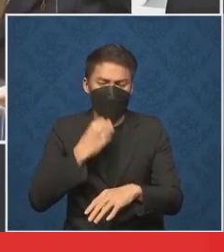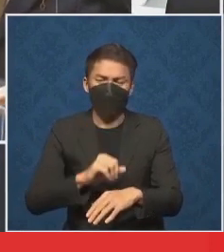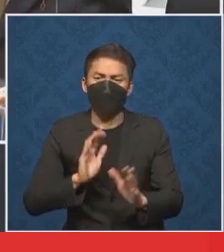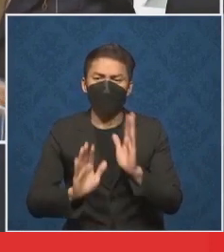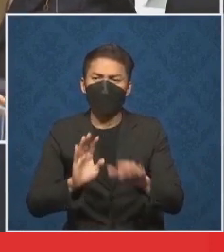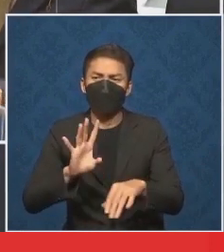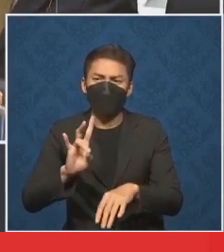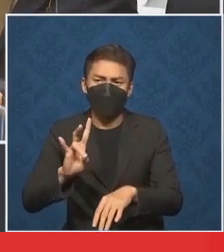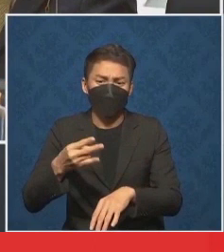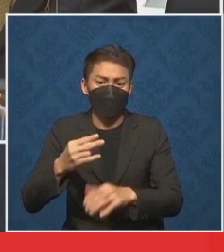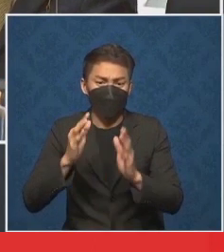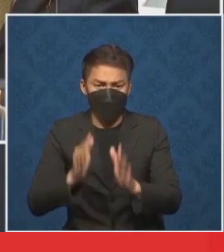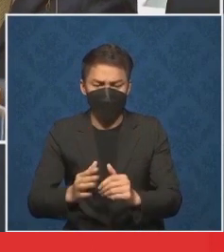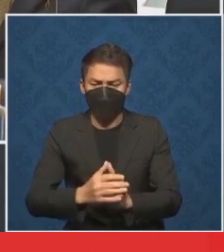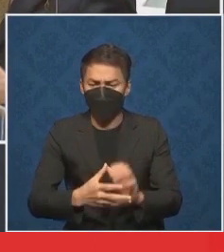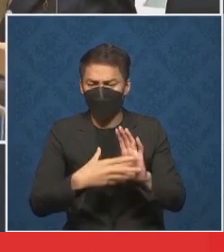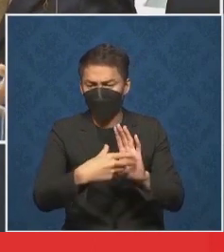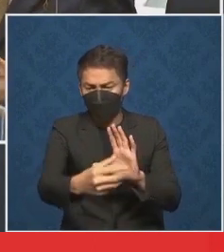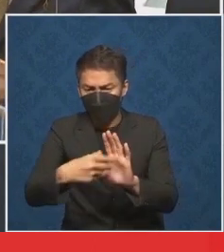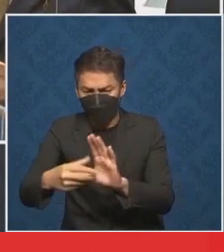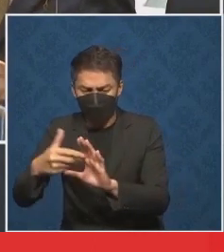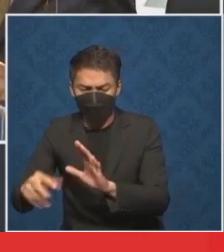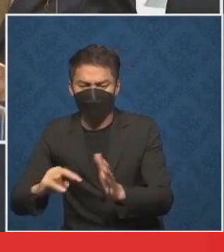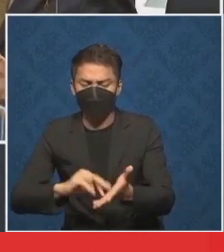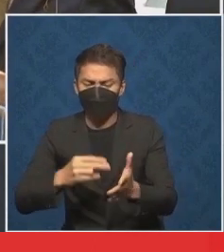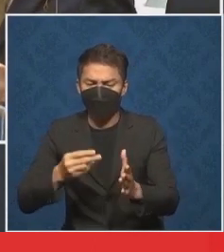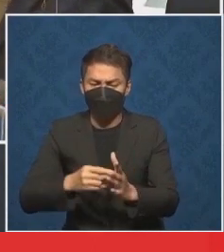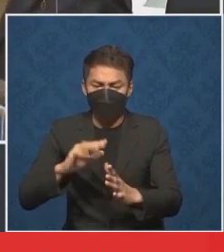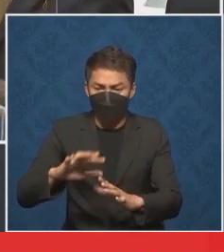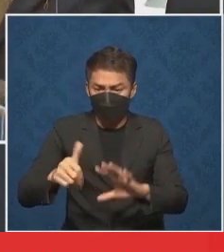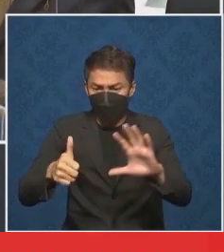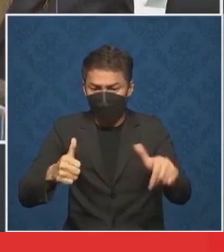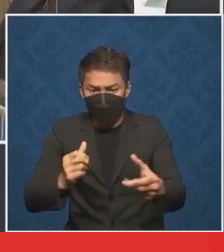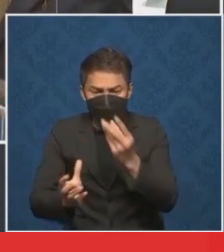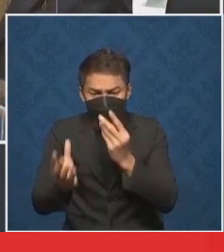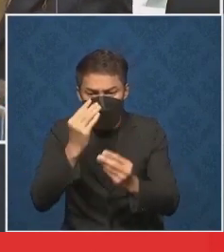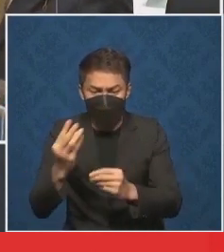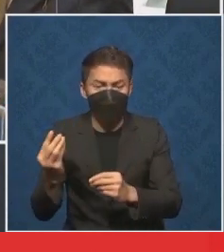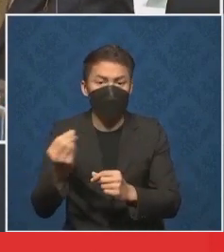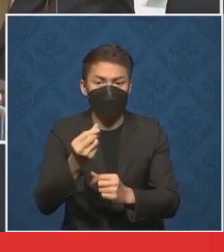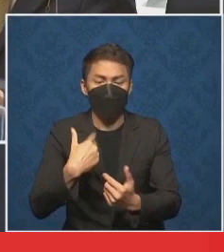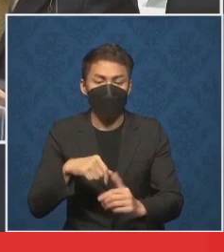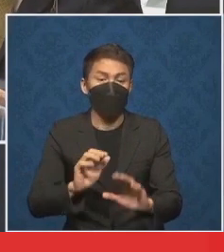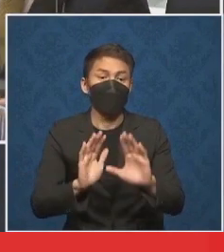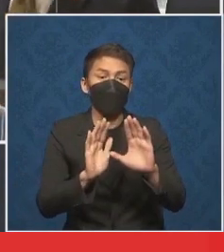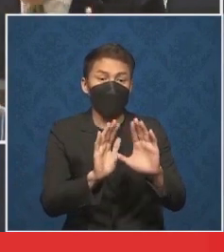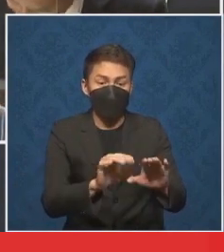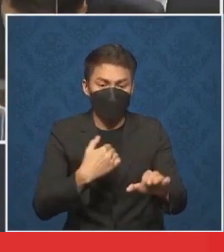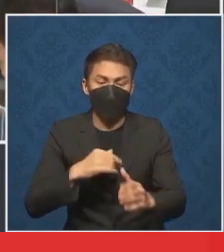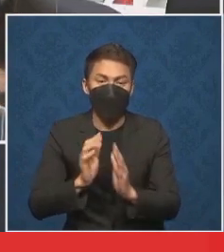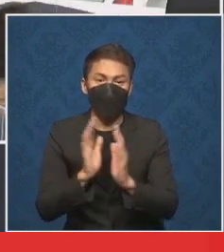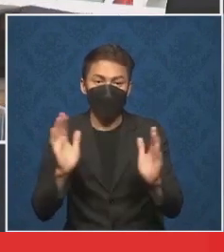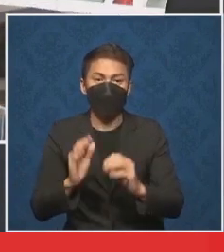ครับมันก็จะเป็นอานิสงส์แล้วก็เป็นการเรียนรู้ที่รวดเร็วนะครับก็ฝากท่านนะครับขอบคุณครับ